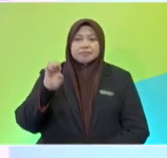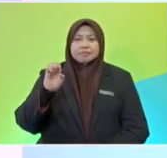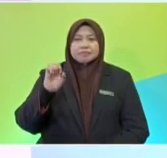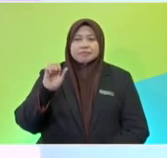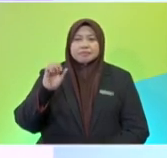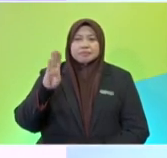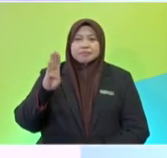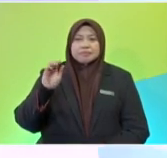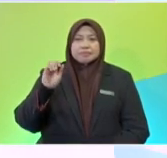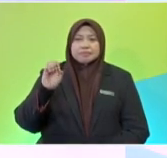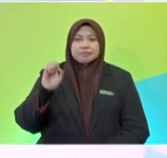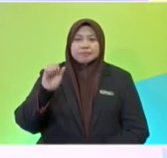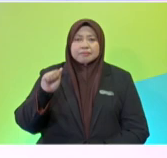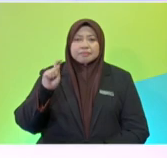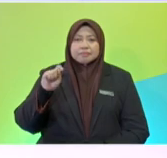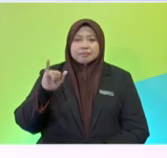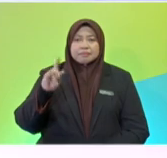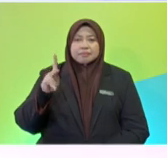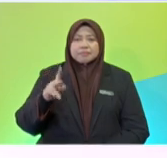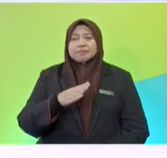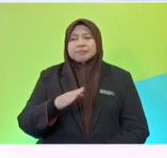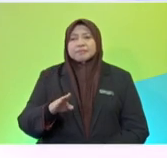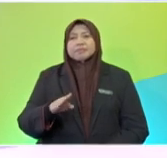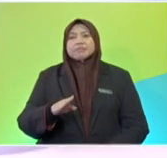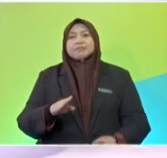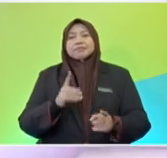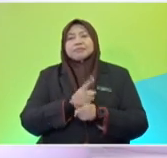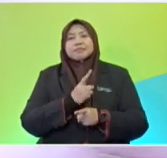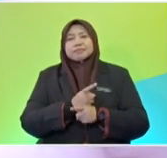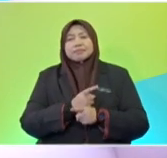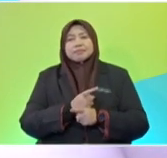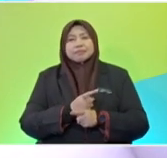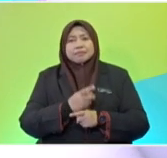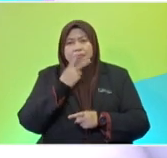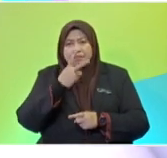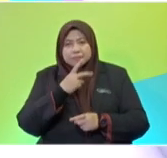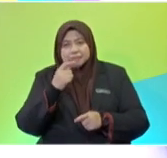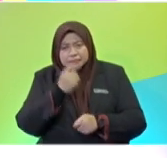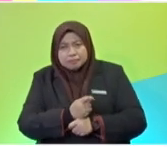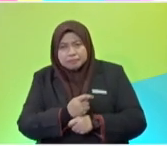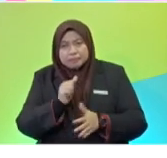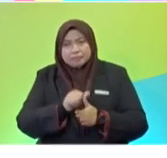batik cantik menjadi cantik oke sama-sama kita simak Adakah tempat ataupun kereta